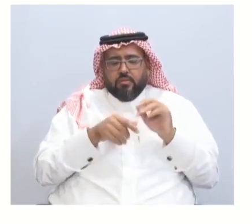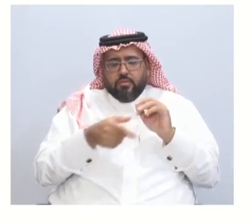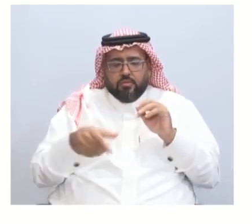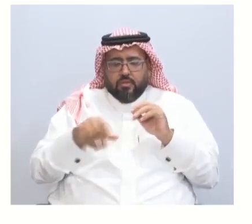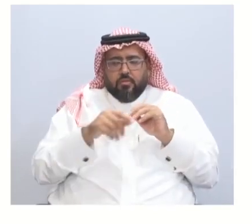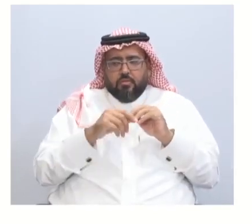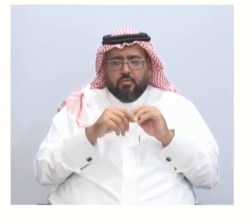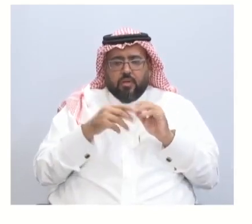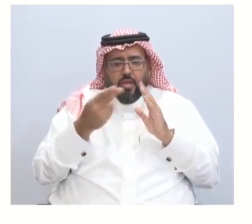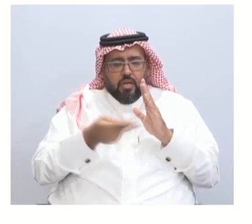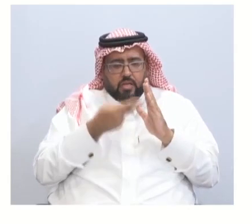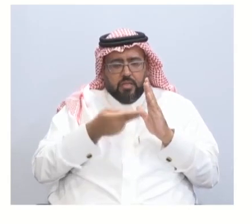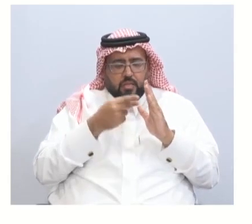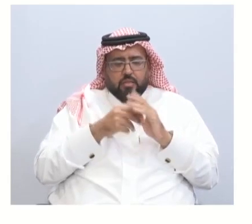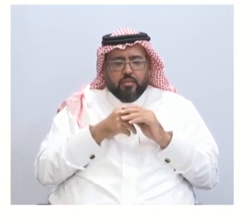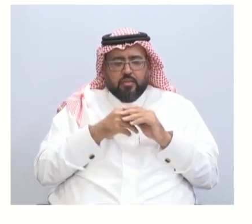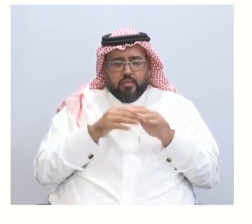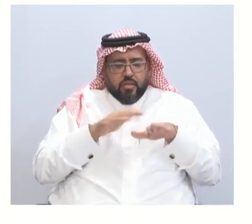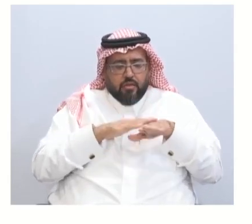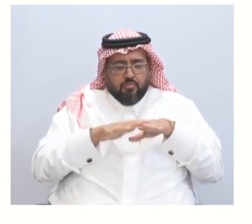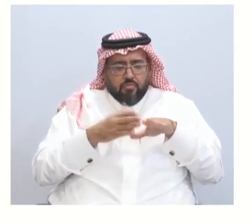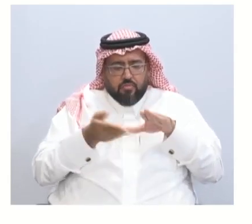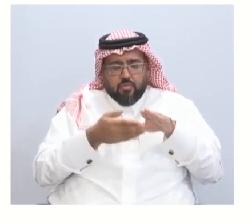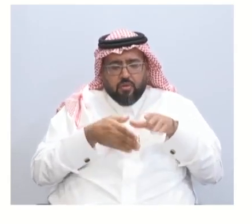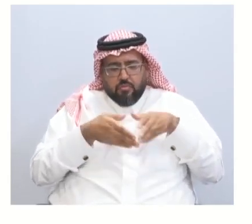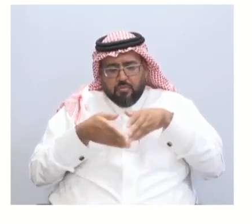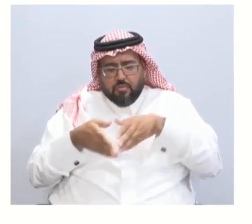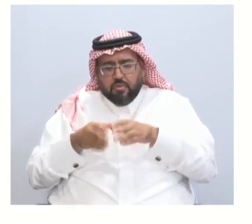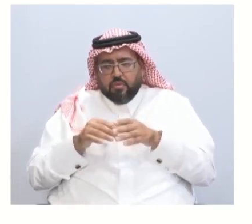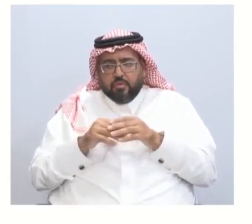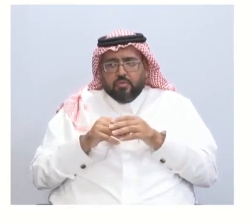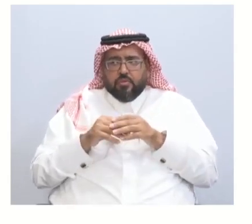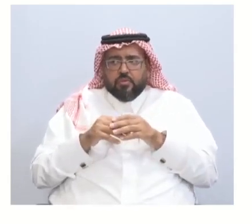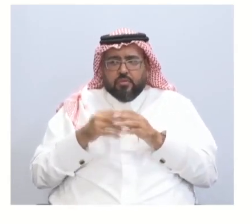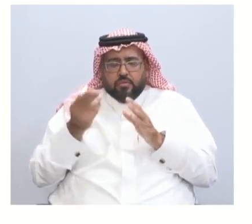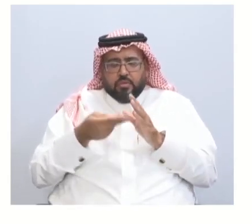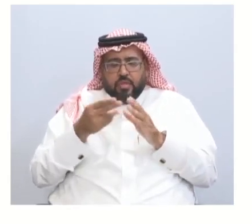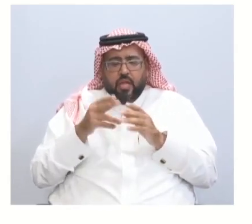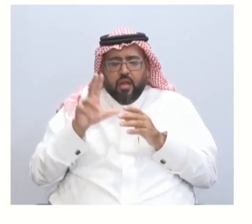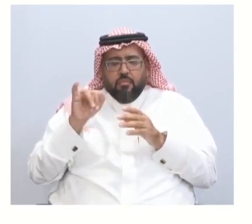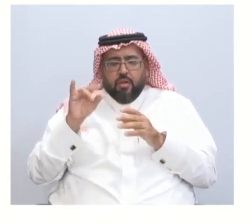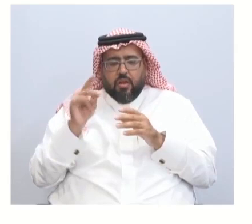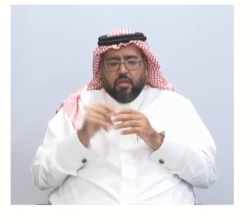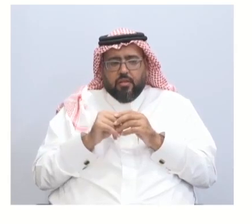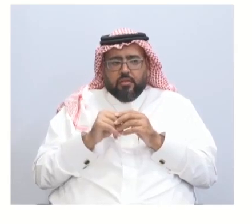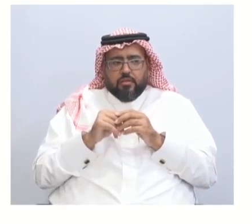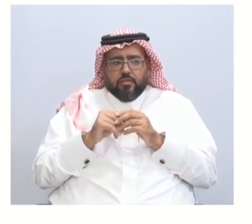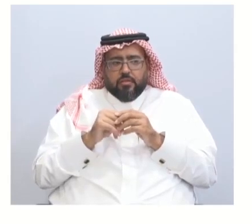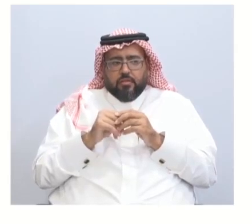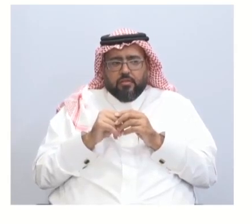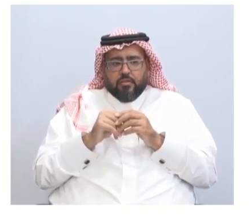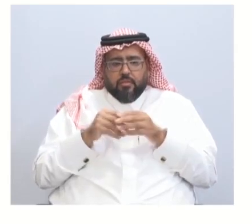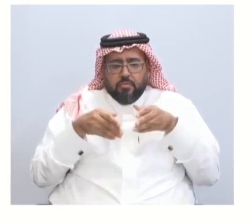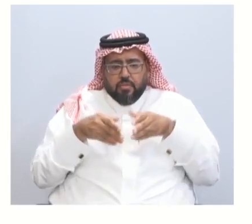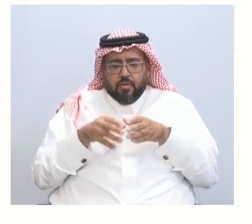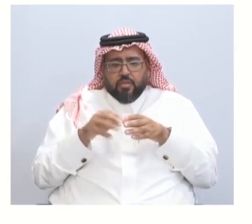عمليه رسم خرائط قاع المحيط من خلال جهاز قياس المغناطيسيه وكذلك